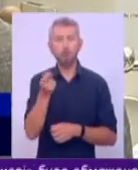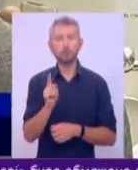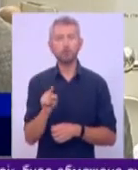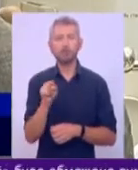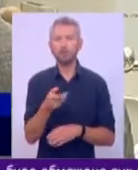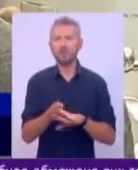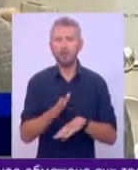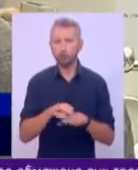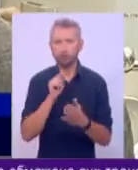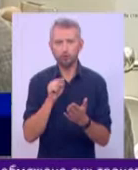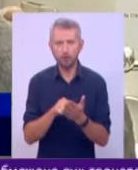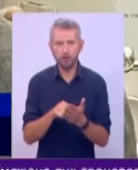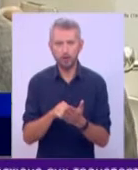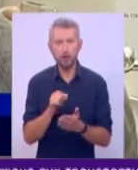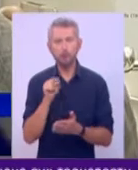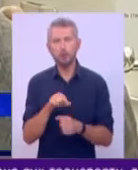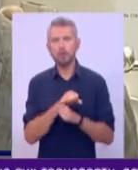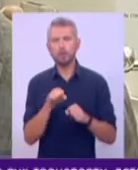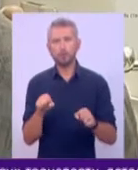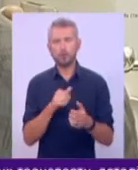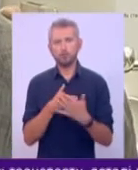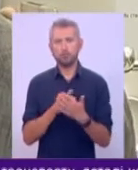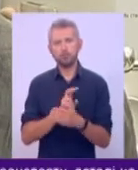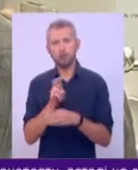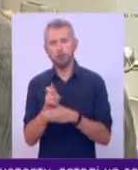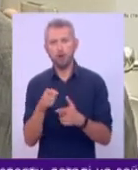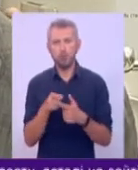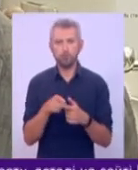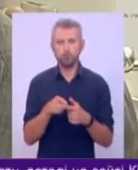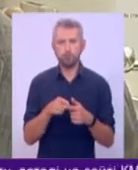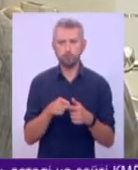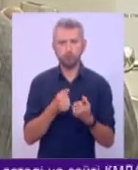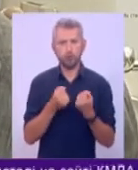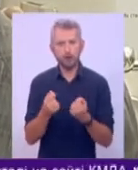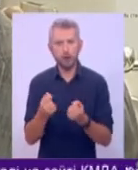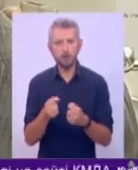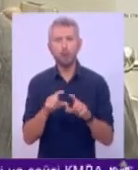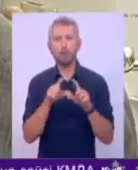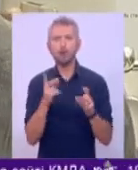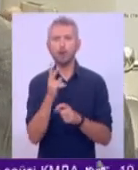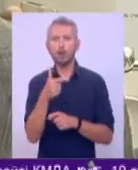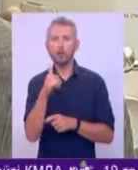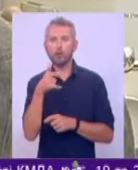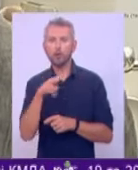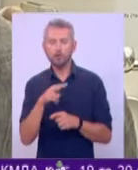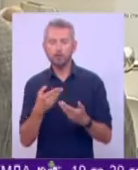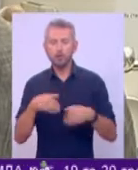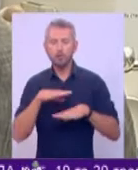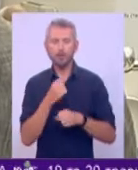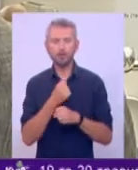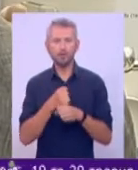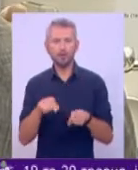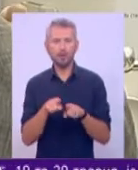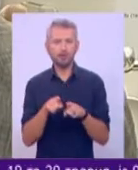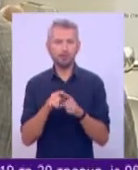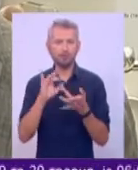вони важкодоступні, туди не можна, наприклад, пройти, проїхати. Компанія Google нам запропонувала зробити такі віртуальні тури,